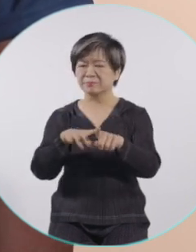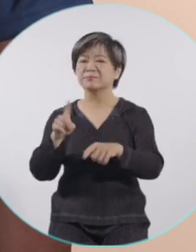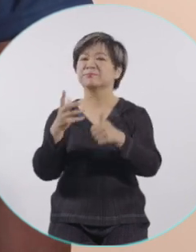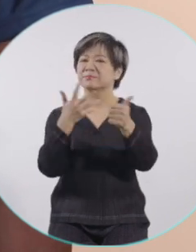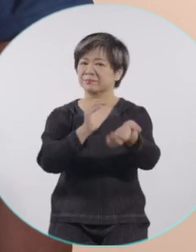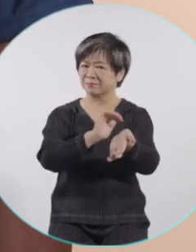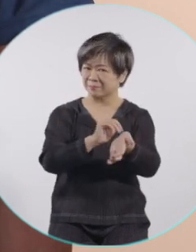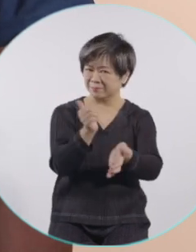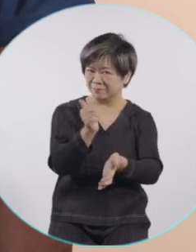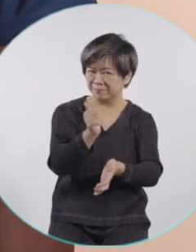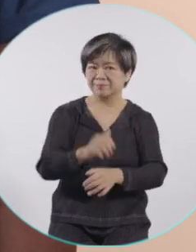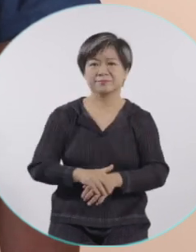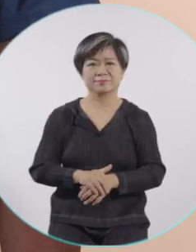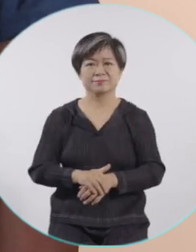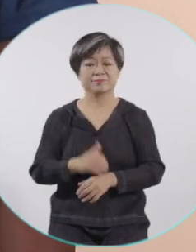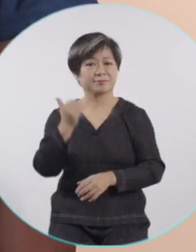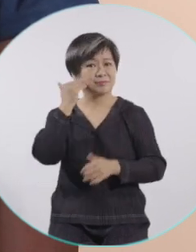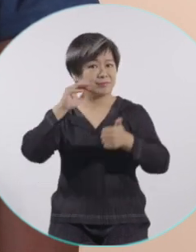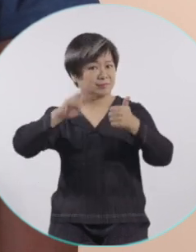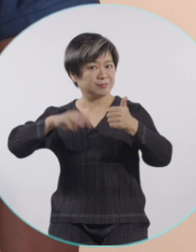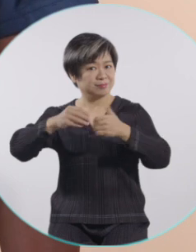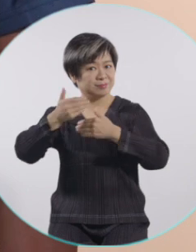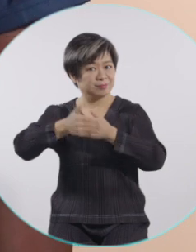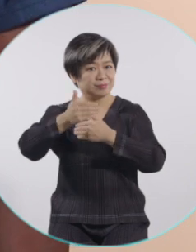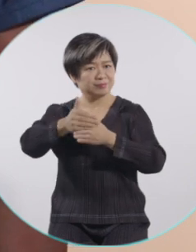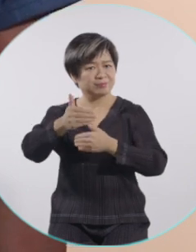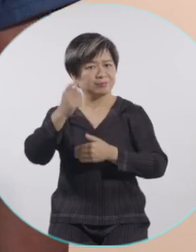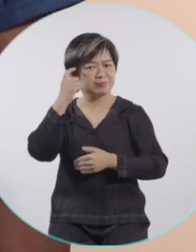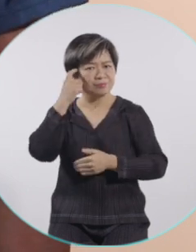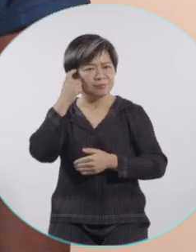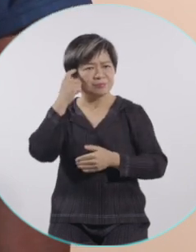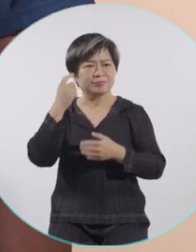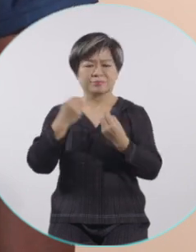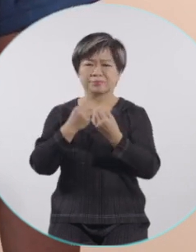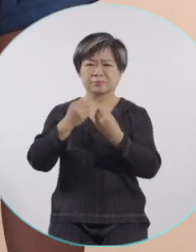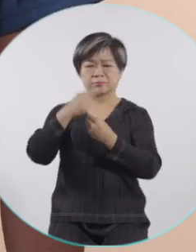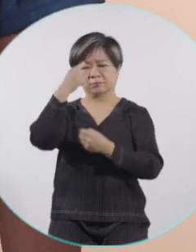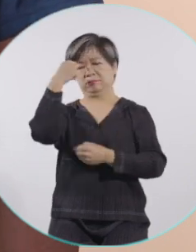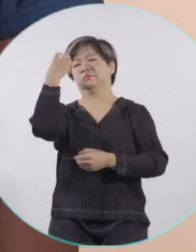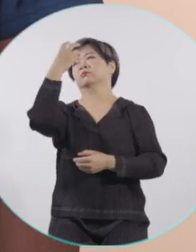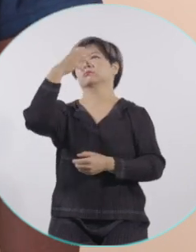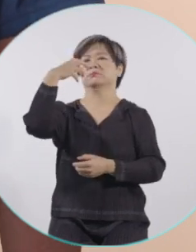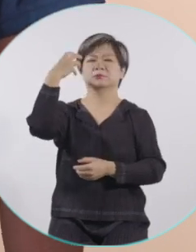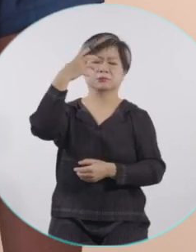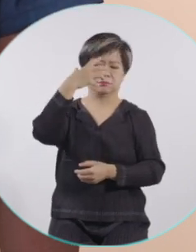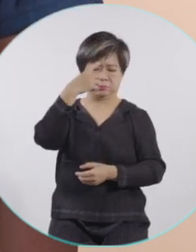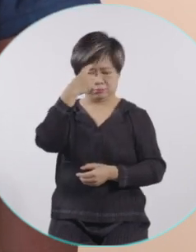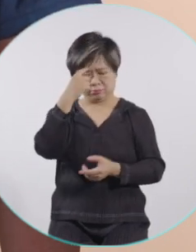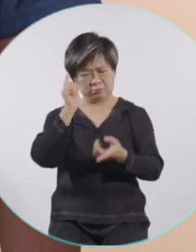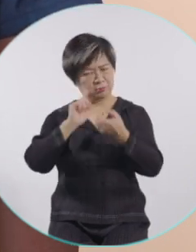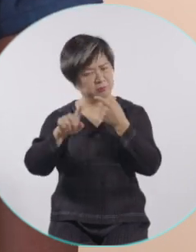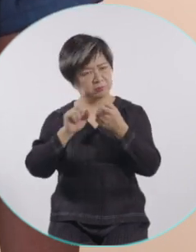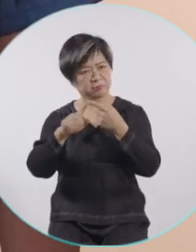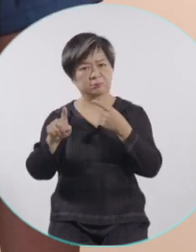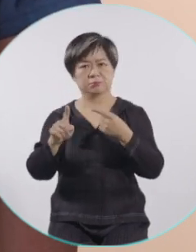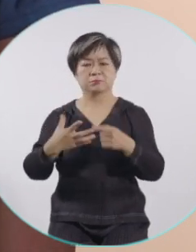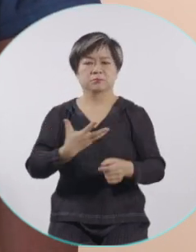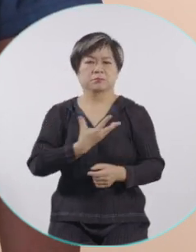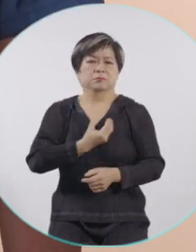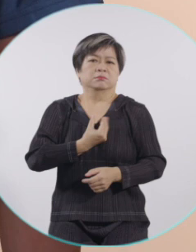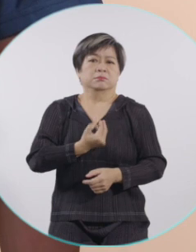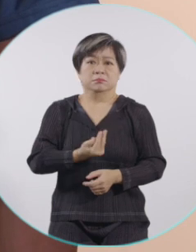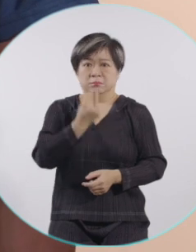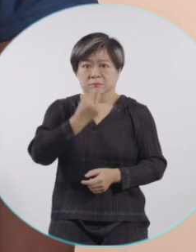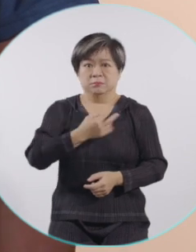请咨询自己的医师哦。同时，如果在训练过程当中有发生头晕、晕眩、心